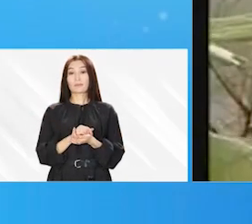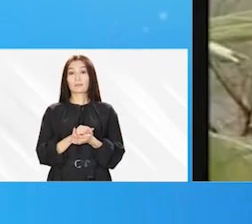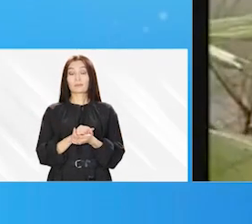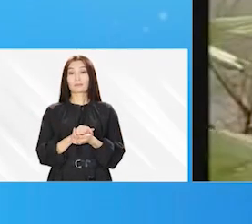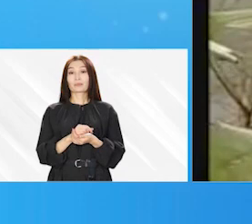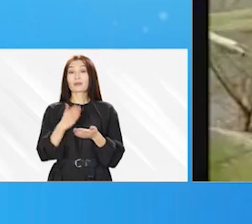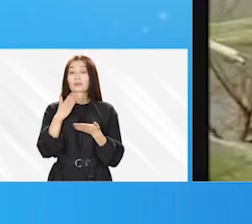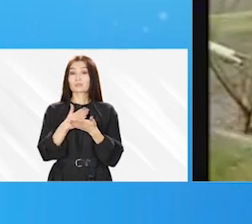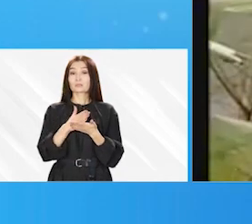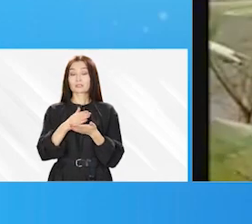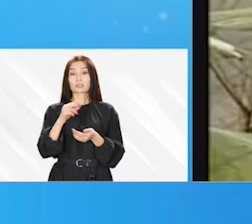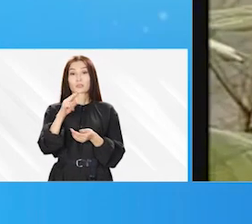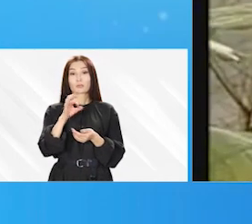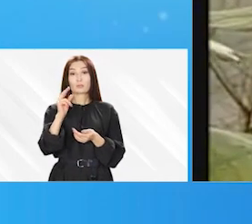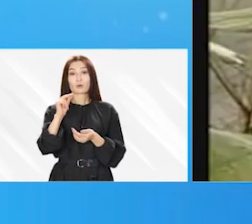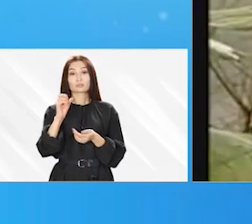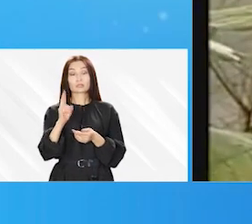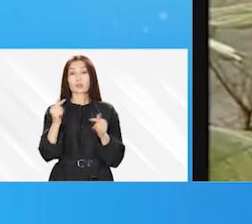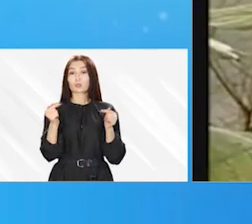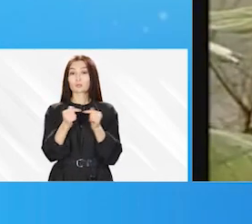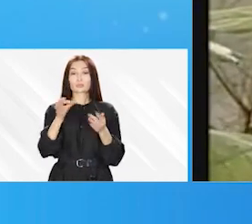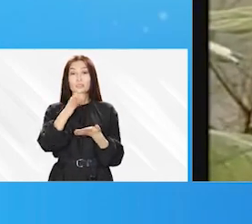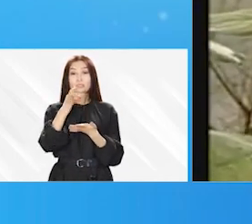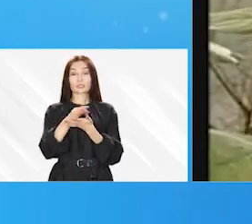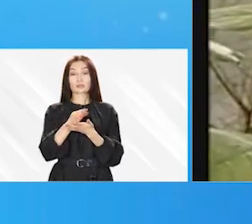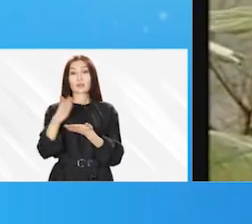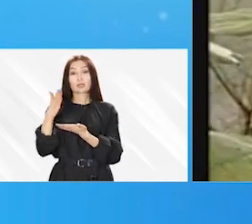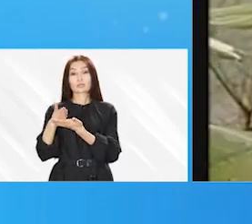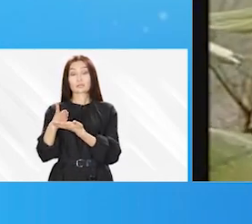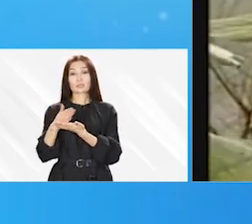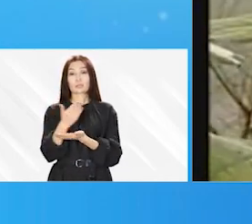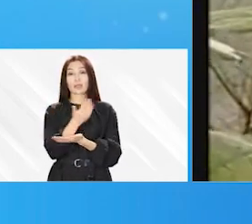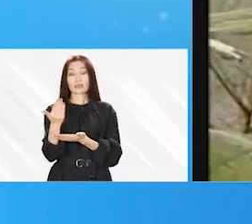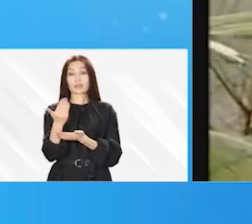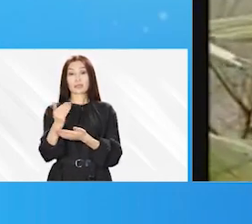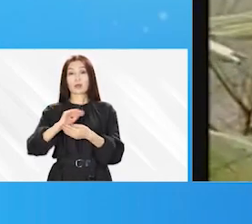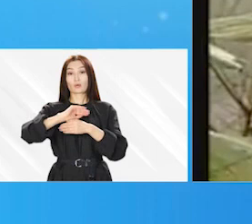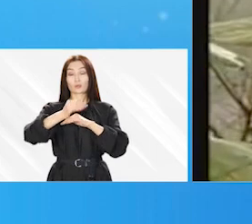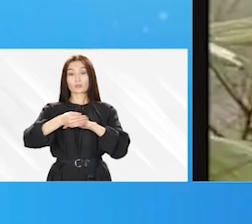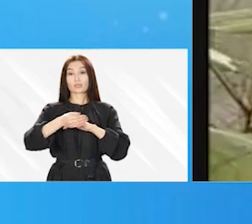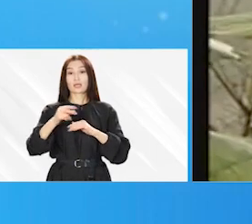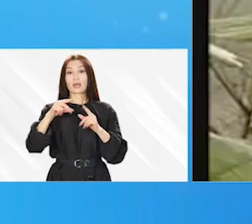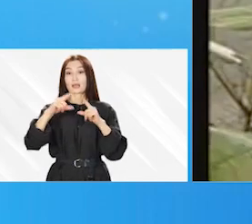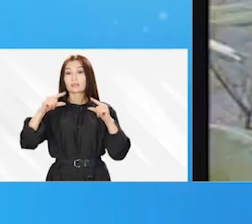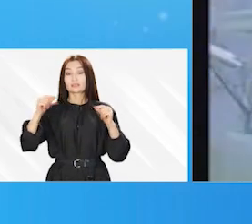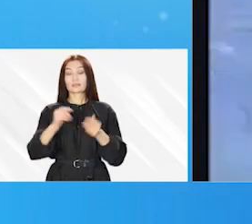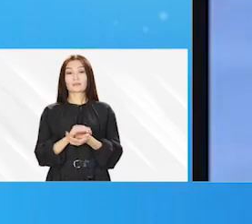расположение пазушных почек точно соответствует расположению их кроющих листьев